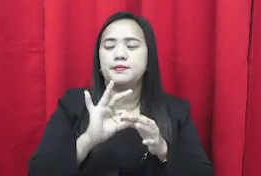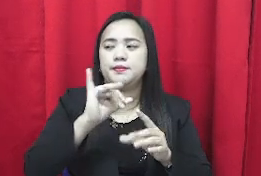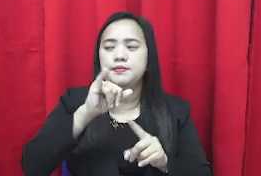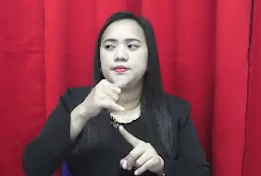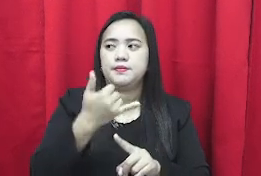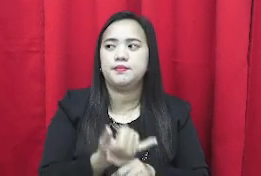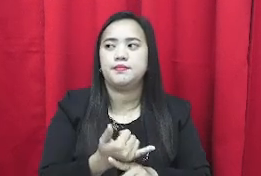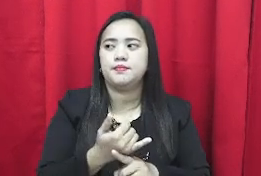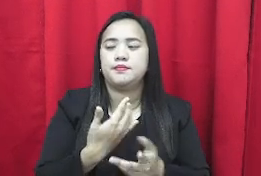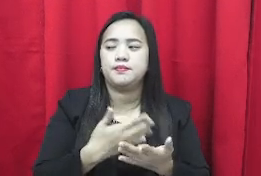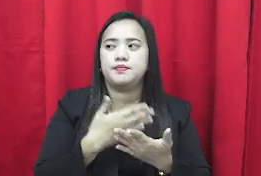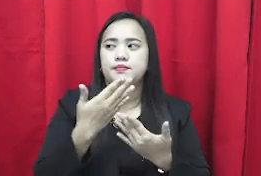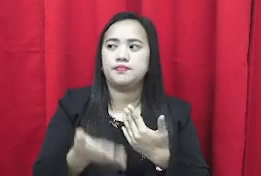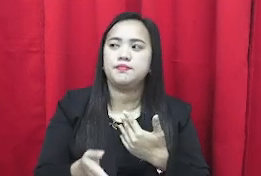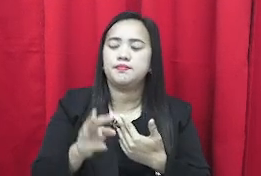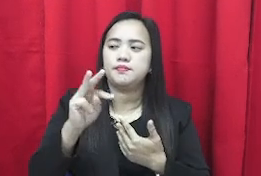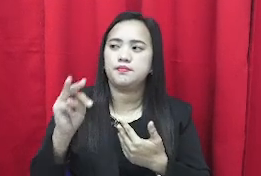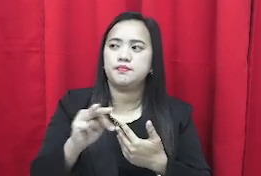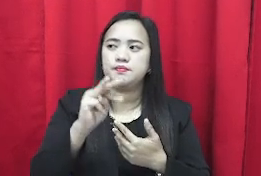tapos